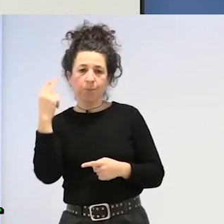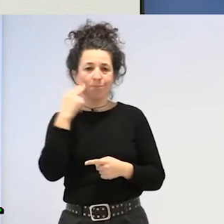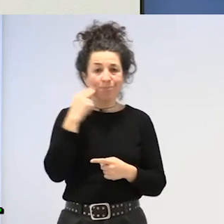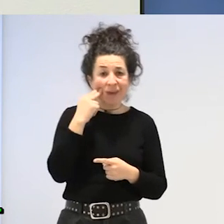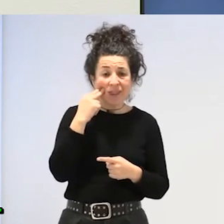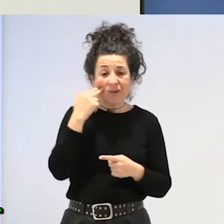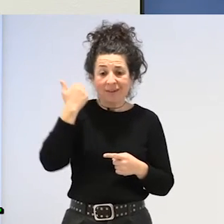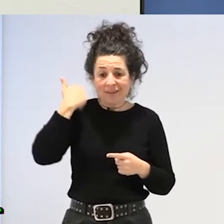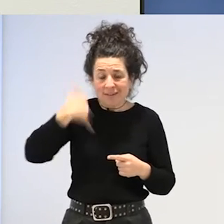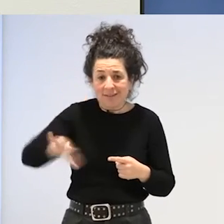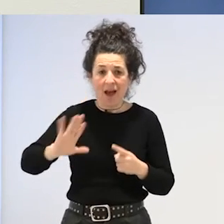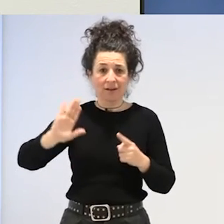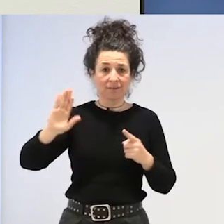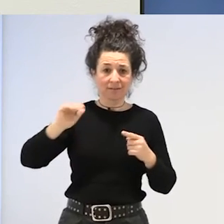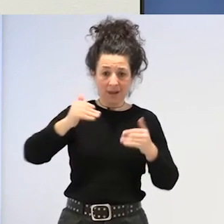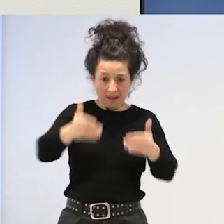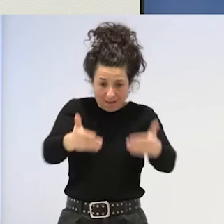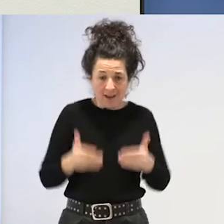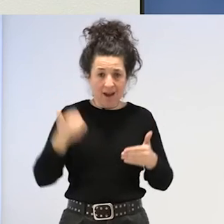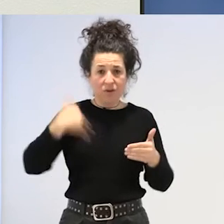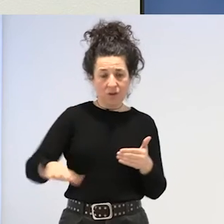hori, ez? Distopia hori.